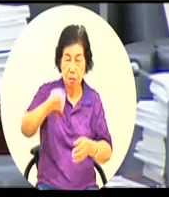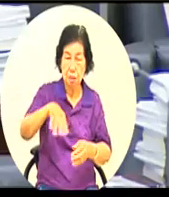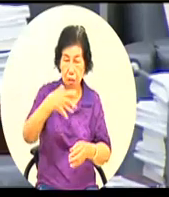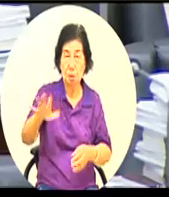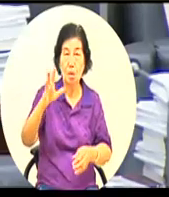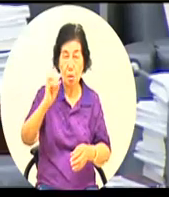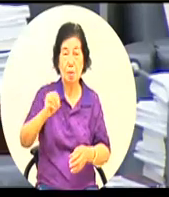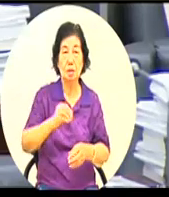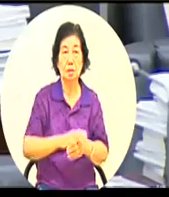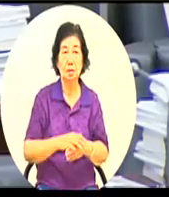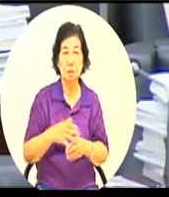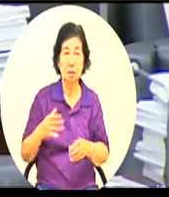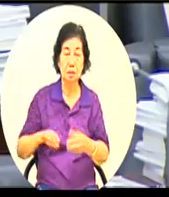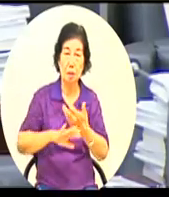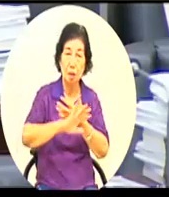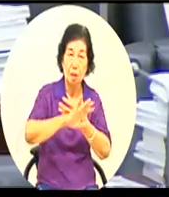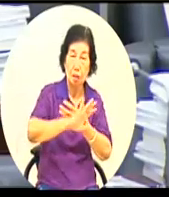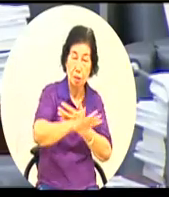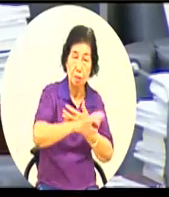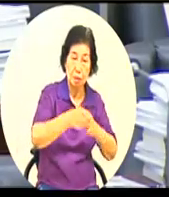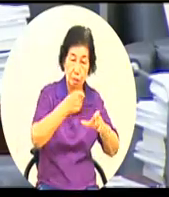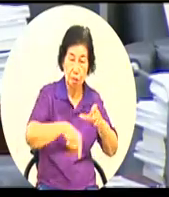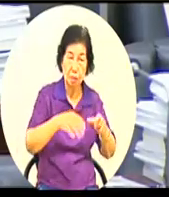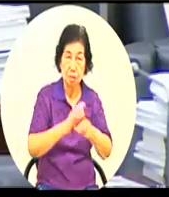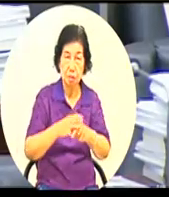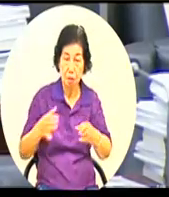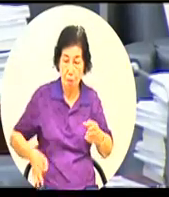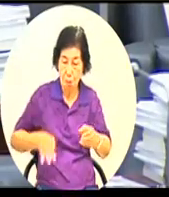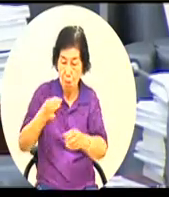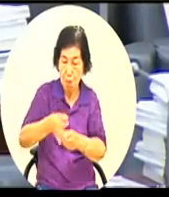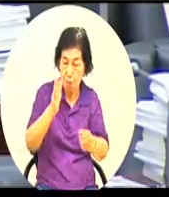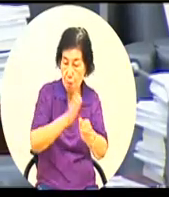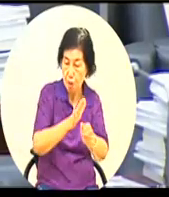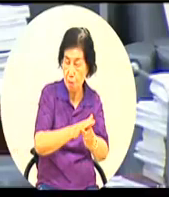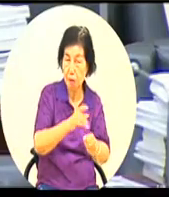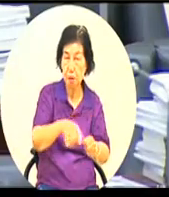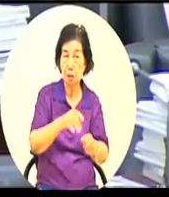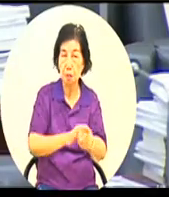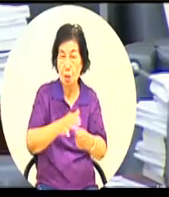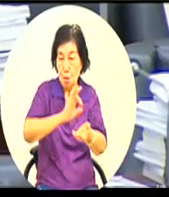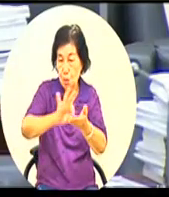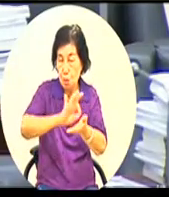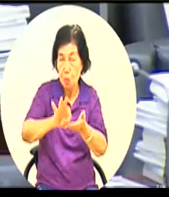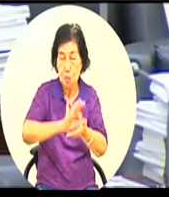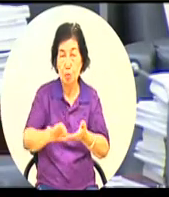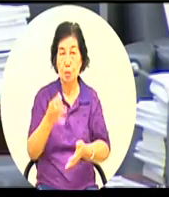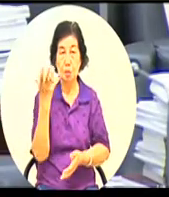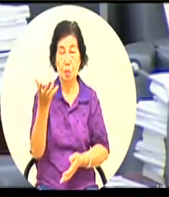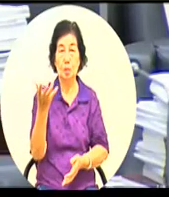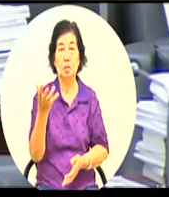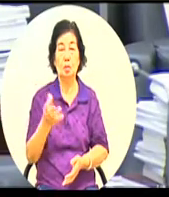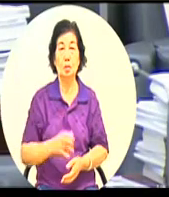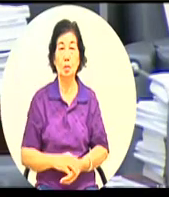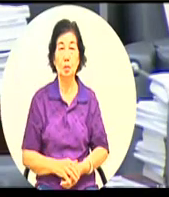啊人赞助毋知偌济，我毋知。敢有需要安尼开钱？